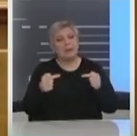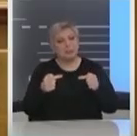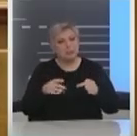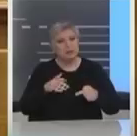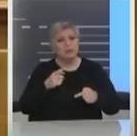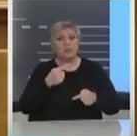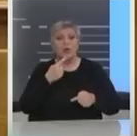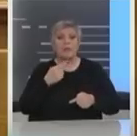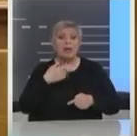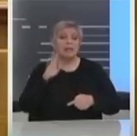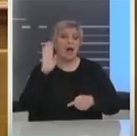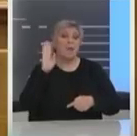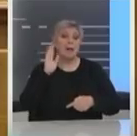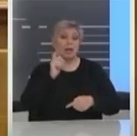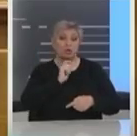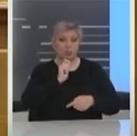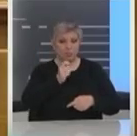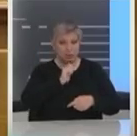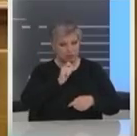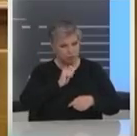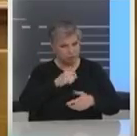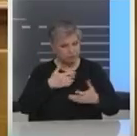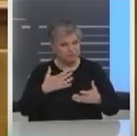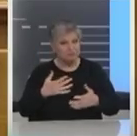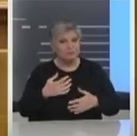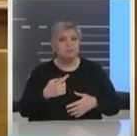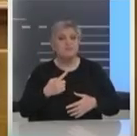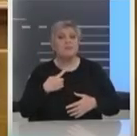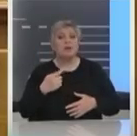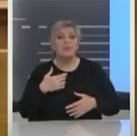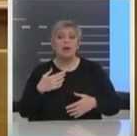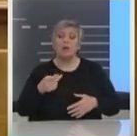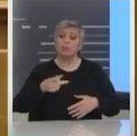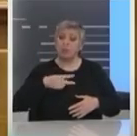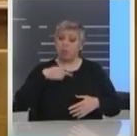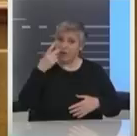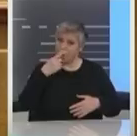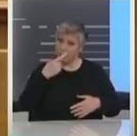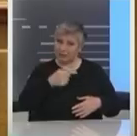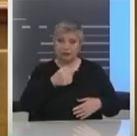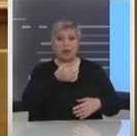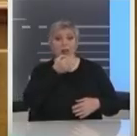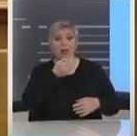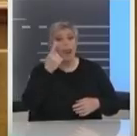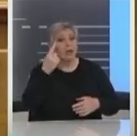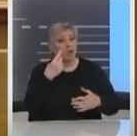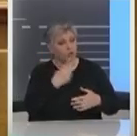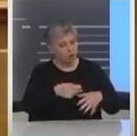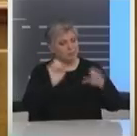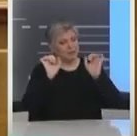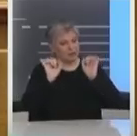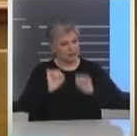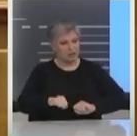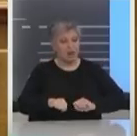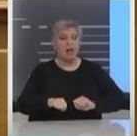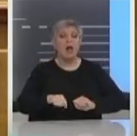σημαντικό Αμερικάνο πολιτικό, ο οποίος είπε ότι έχετε το δικαίωμα στη γνώμη σας, αλλά δεν έχετε το δικαίωμα